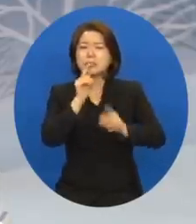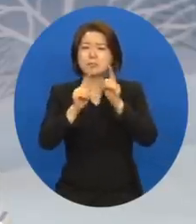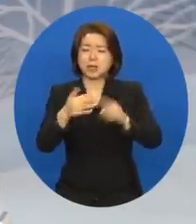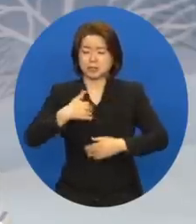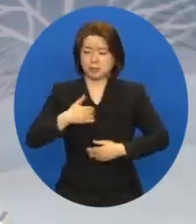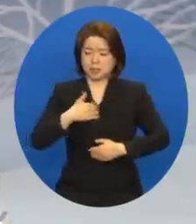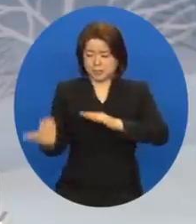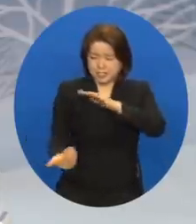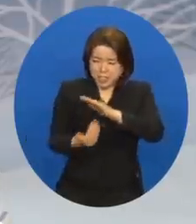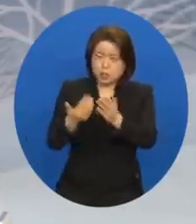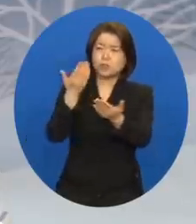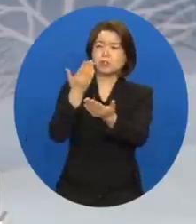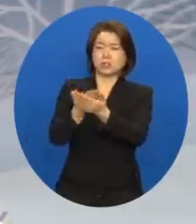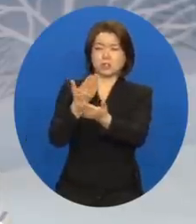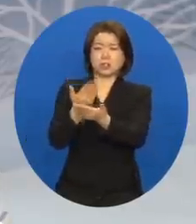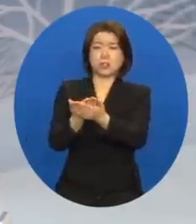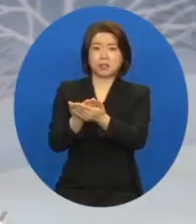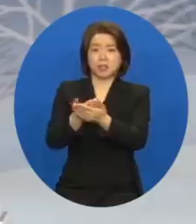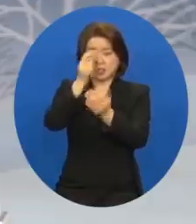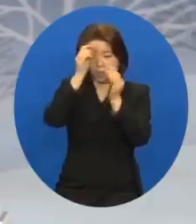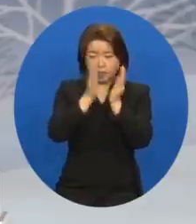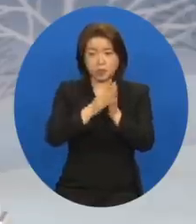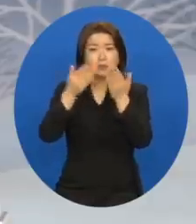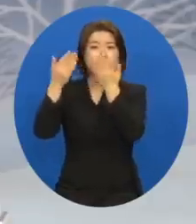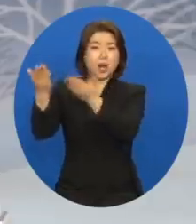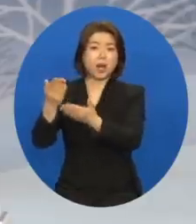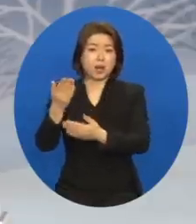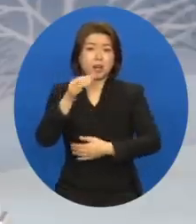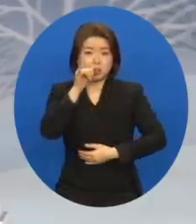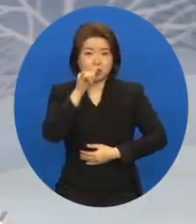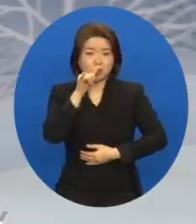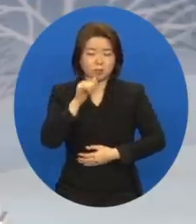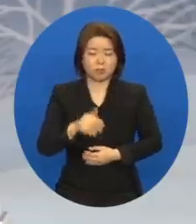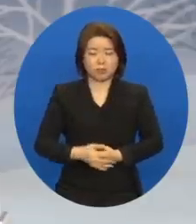제게 이루어지기를 원합니다 라고 기도했었던 것입니다.